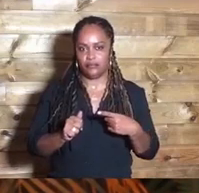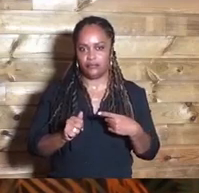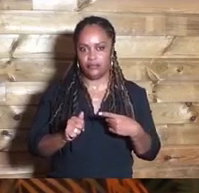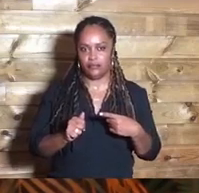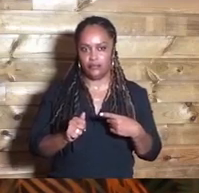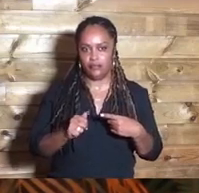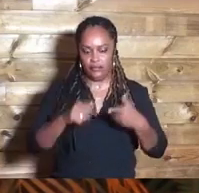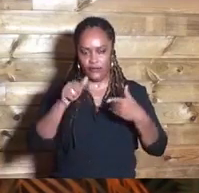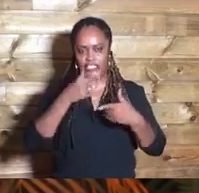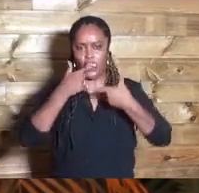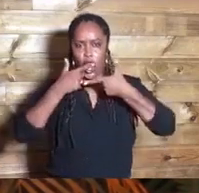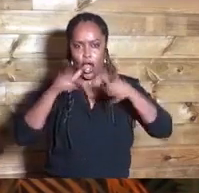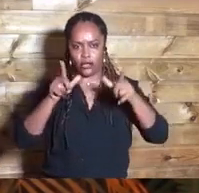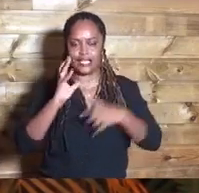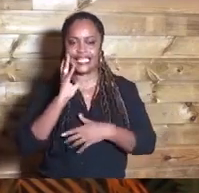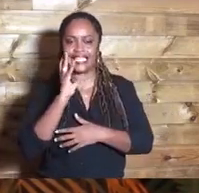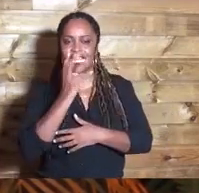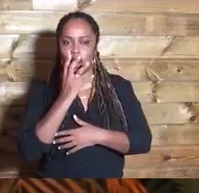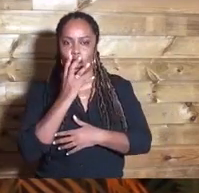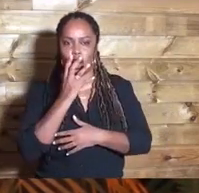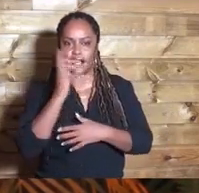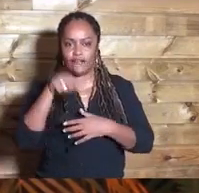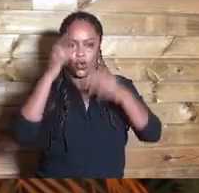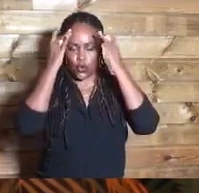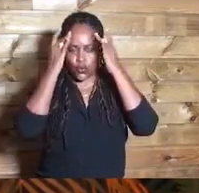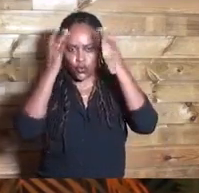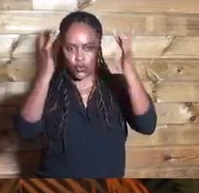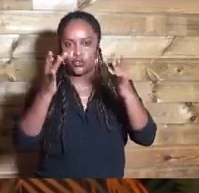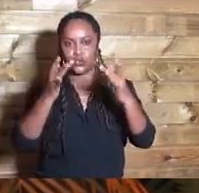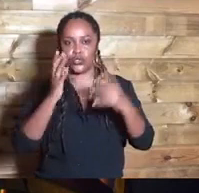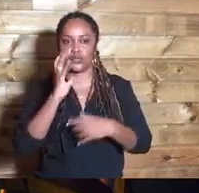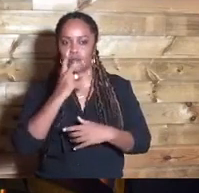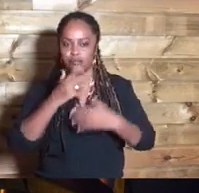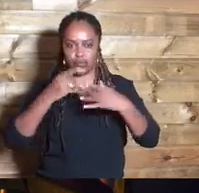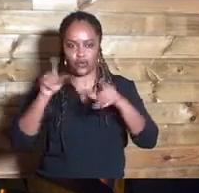de la langue créole en mettant notre culture à l'honneur tout partout.